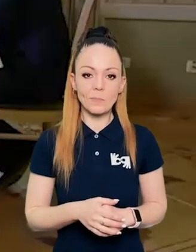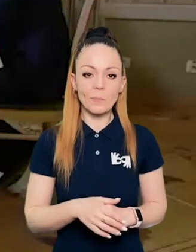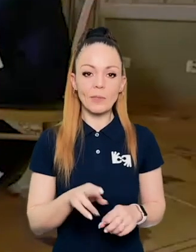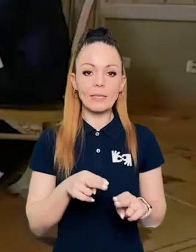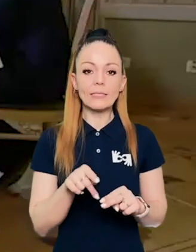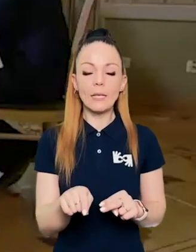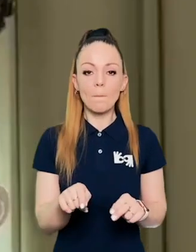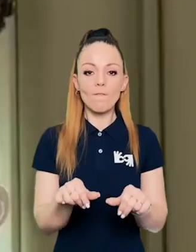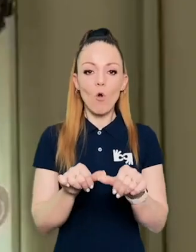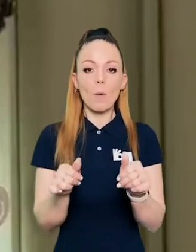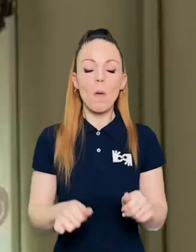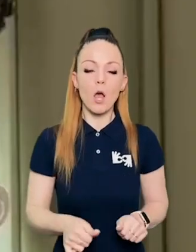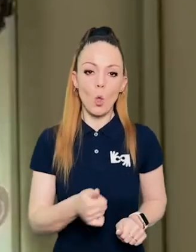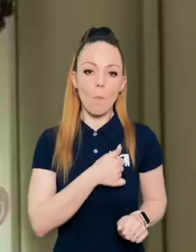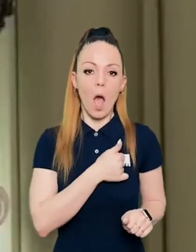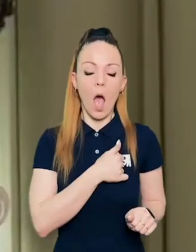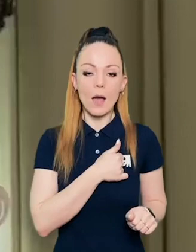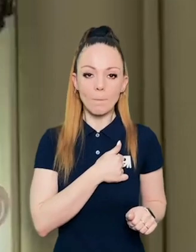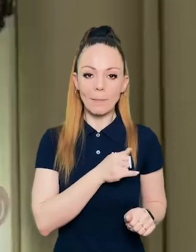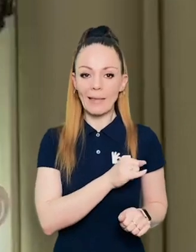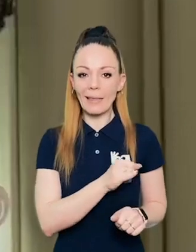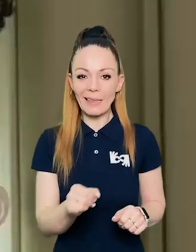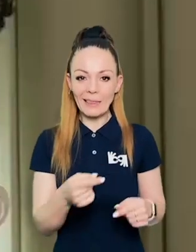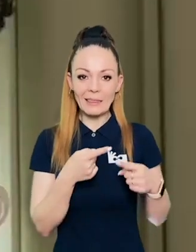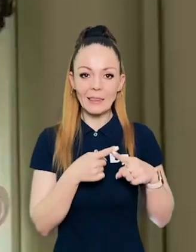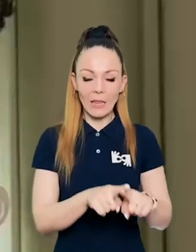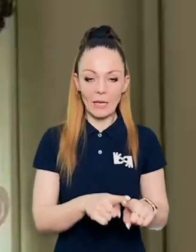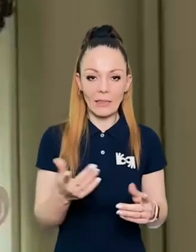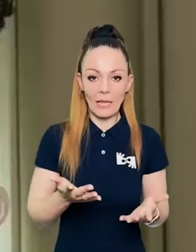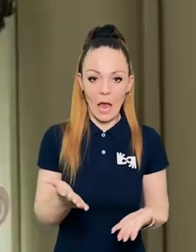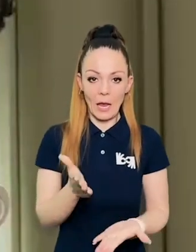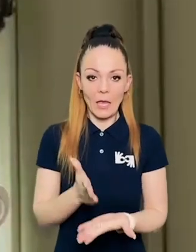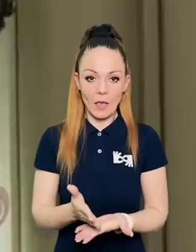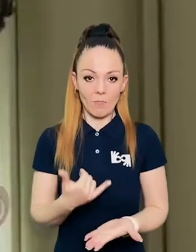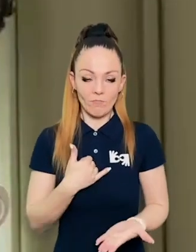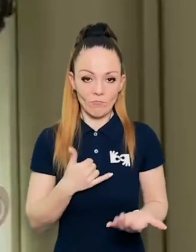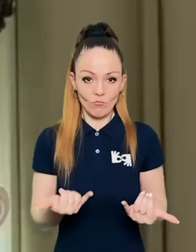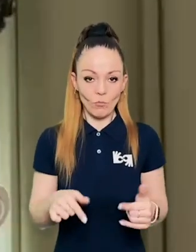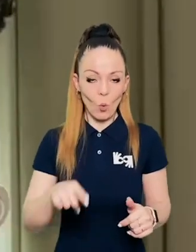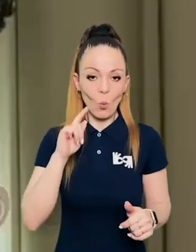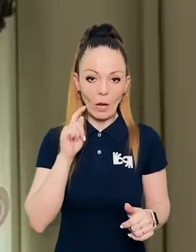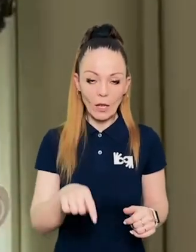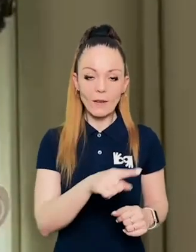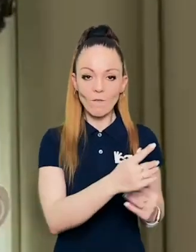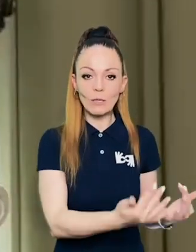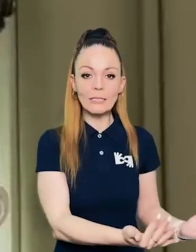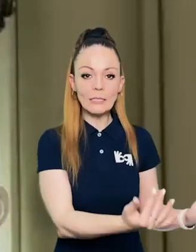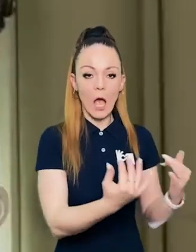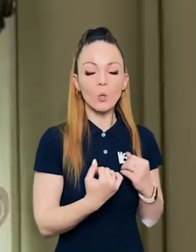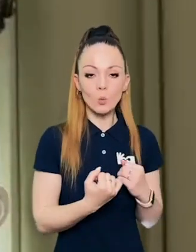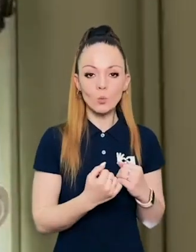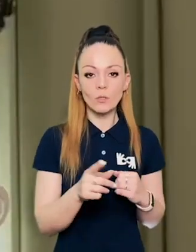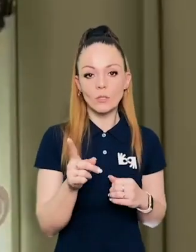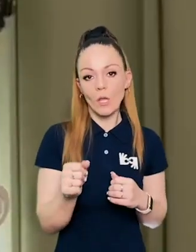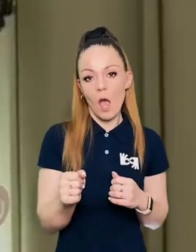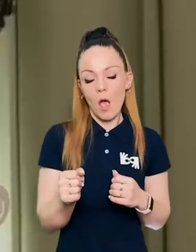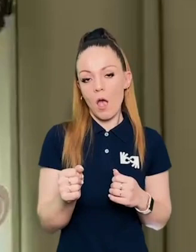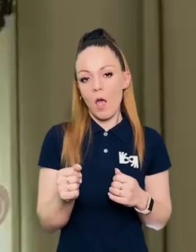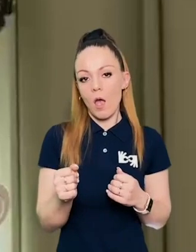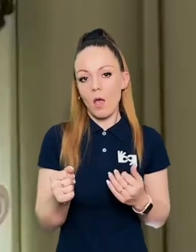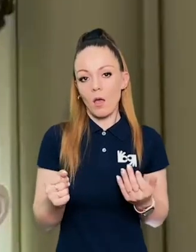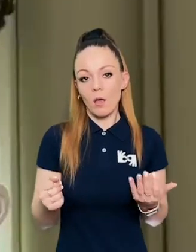говорили, дивіться, з тим форматом армії і техніки, які є в Україні,